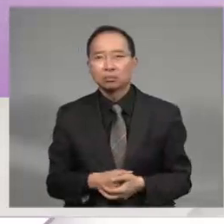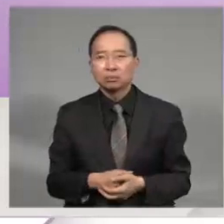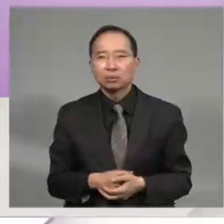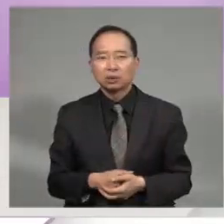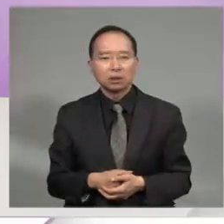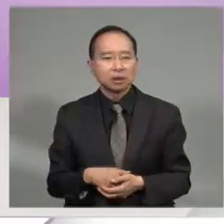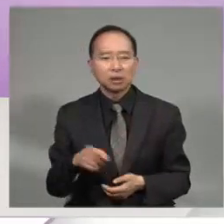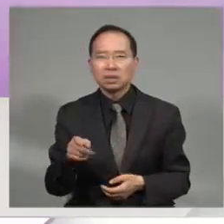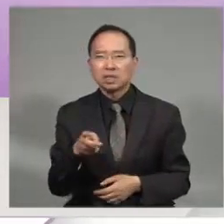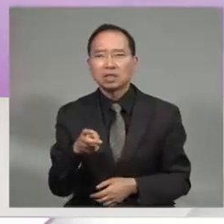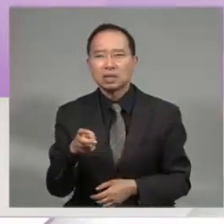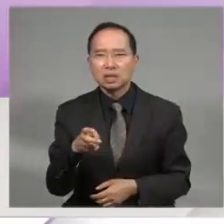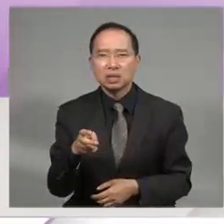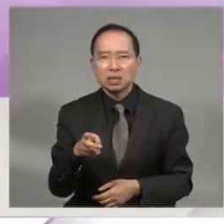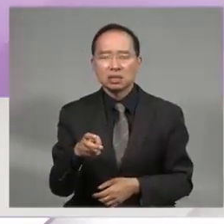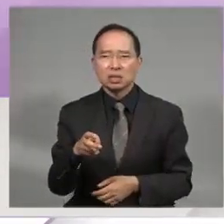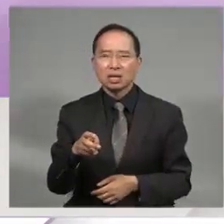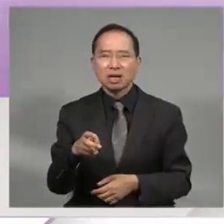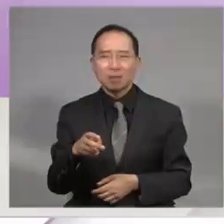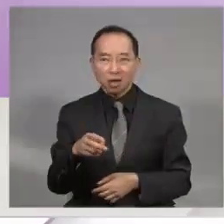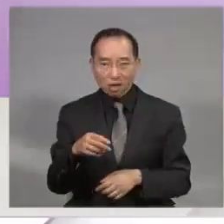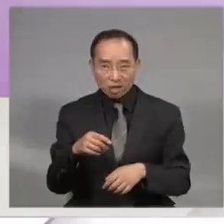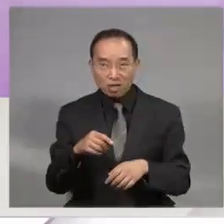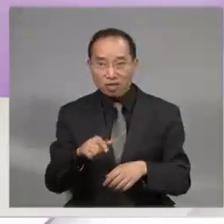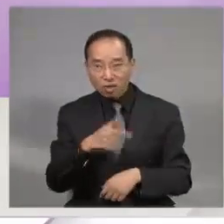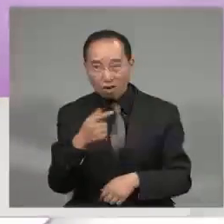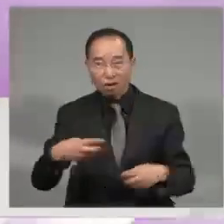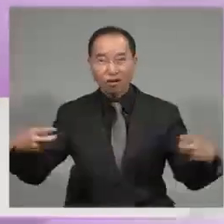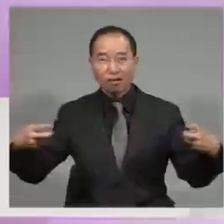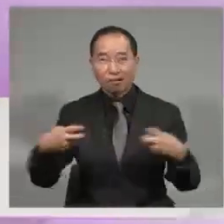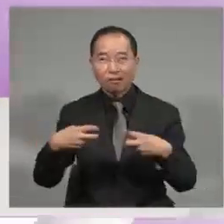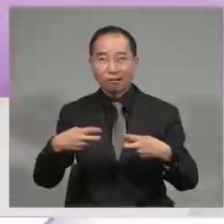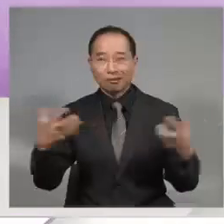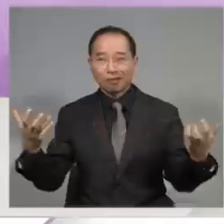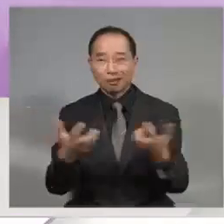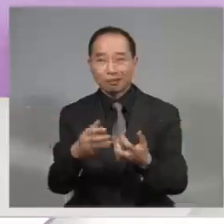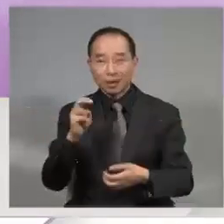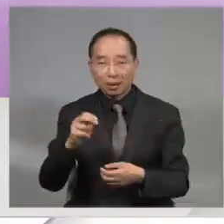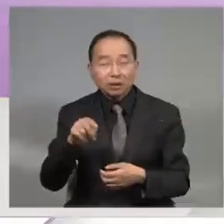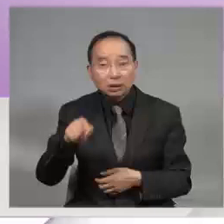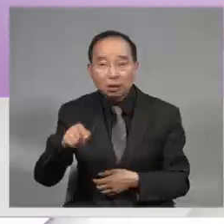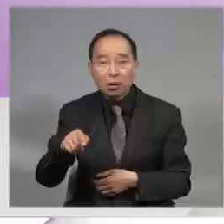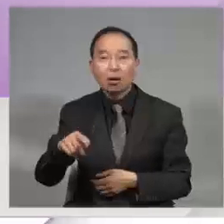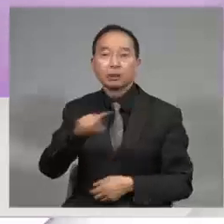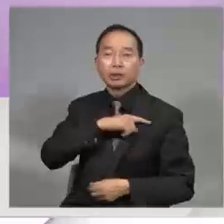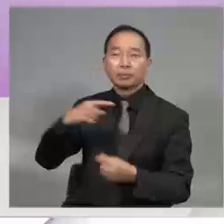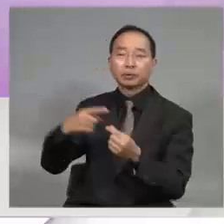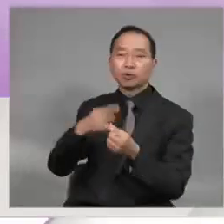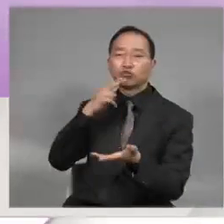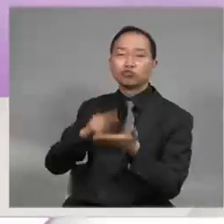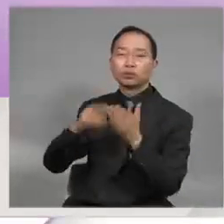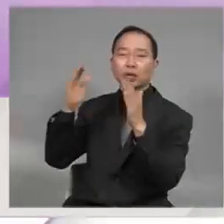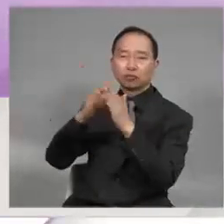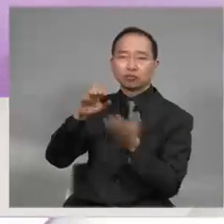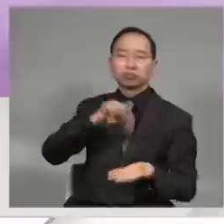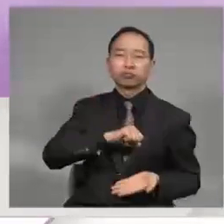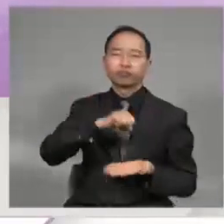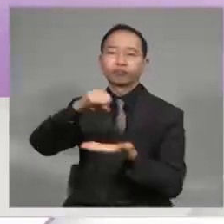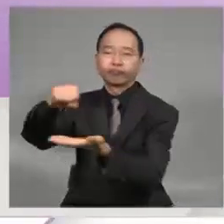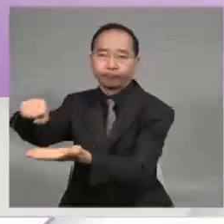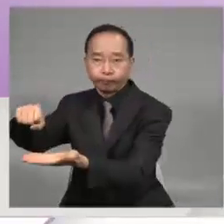곳곳이 조금은 정체가 좀 될 수 있습니다. 일단 저 차량은 먼저 대구 우체국으로 이송을 하게 돼서